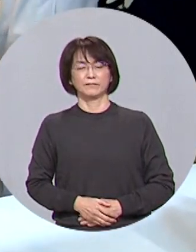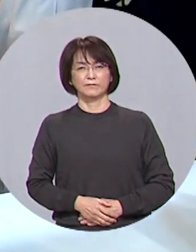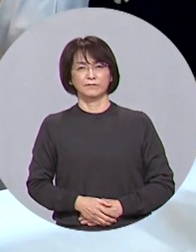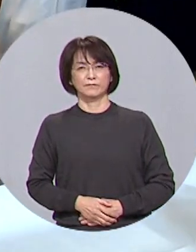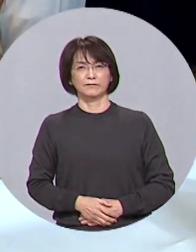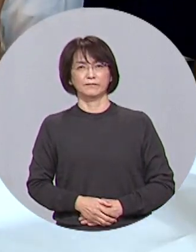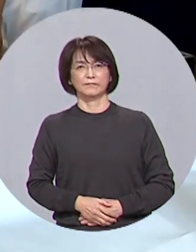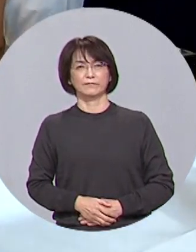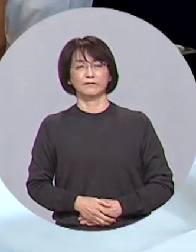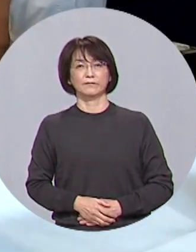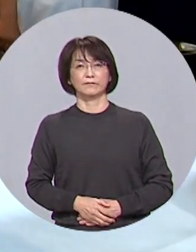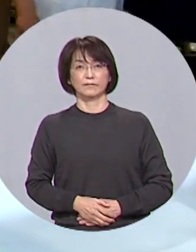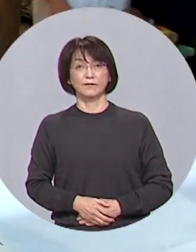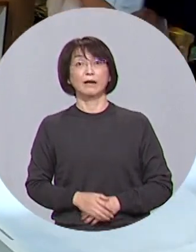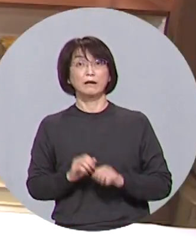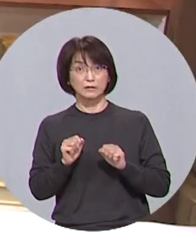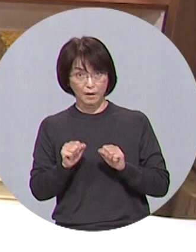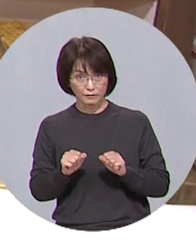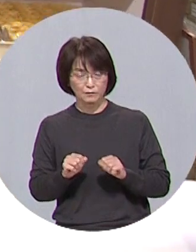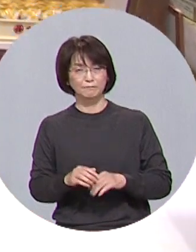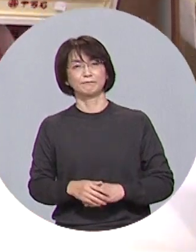込んできた。 じゃあ行きますよ。